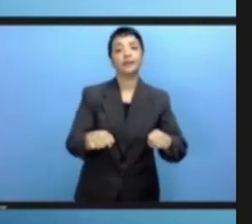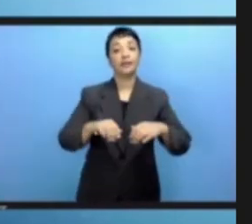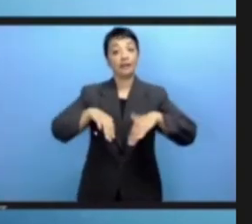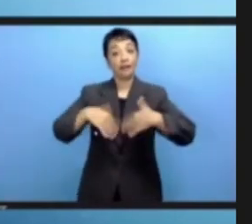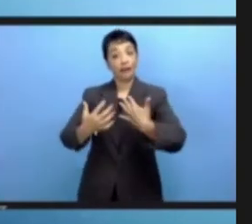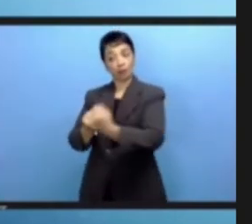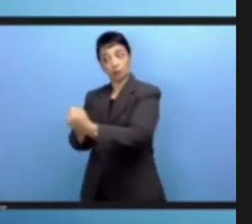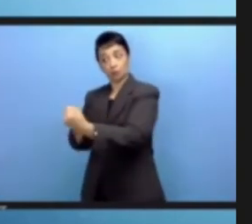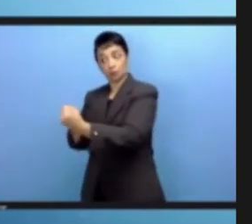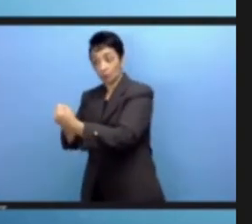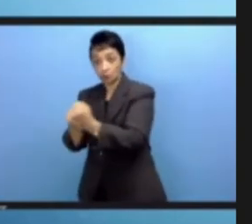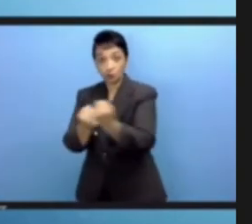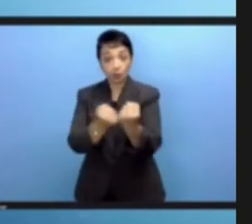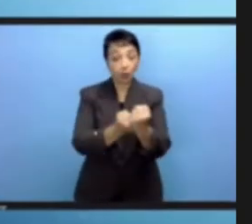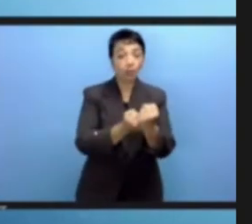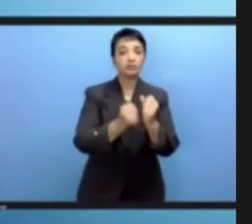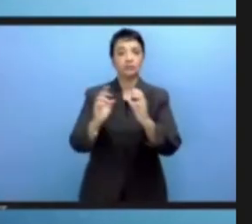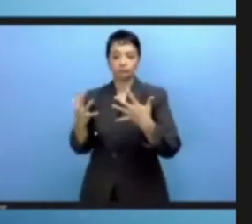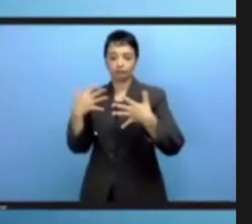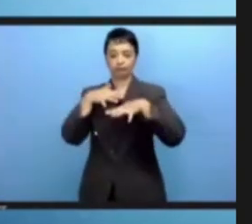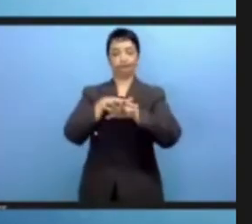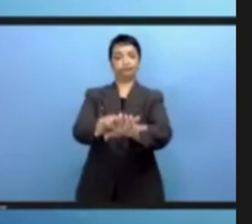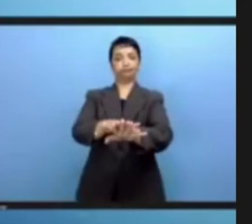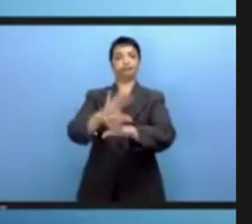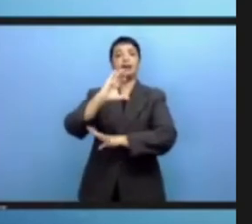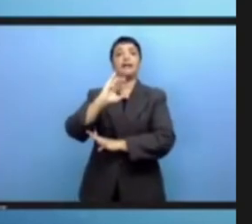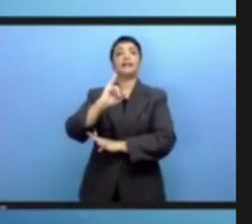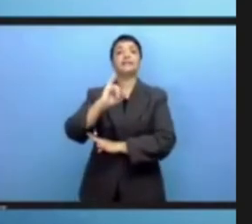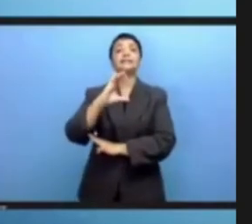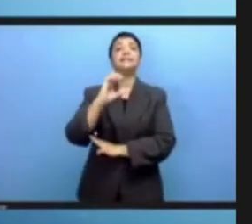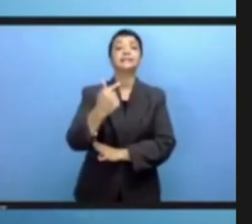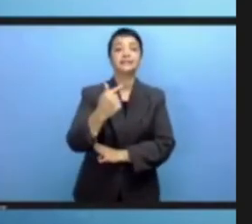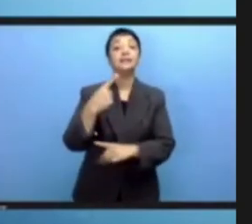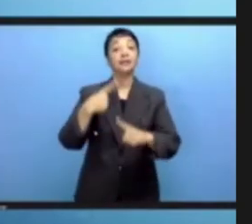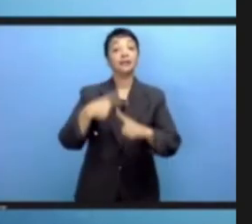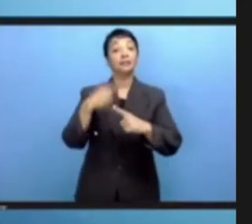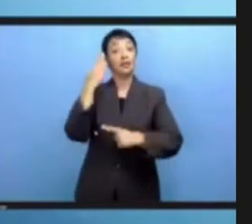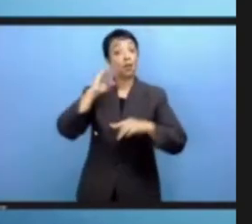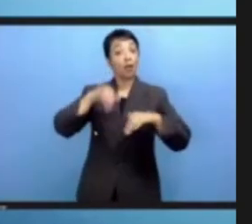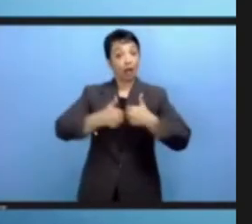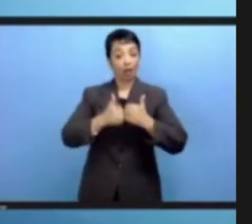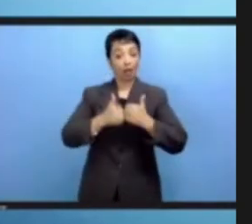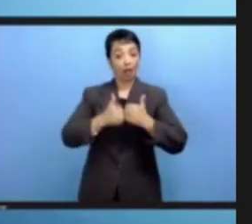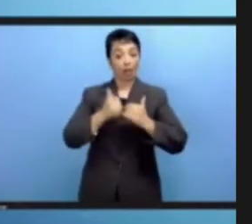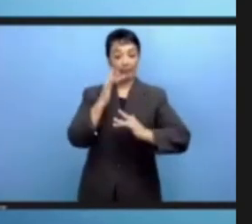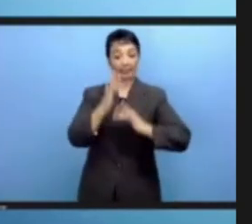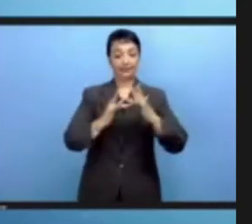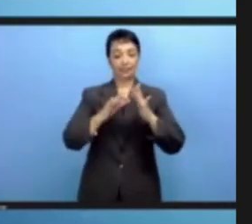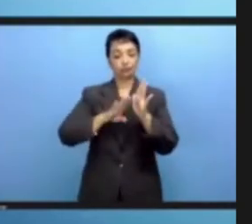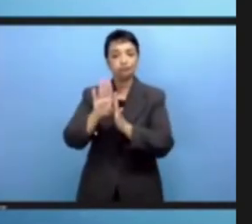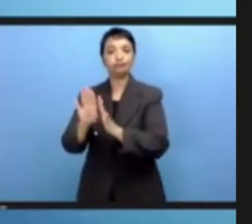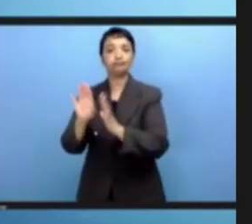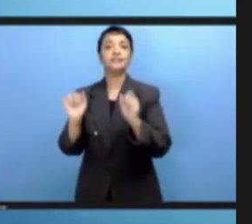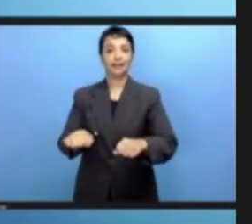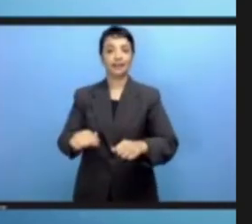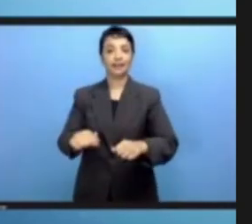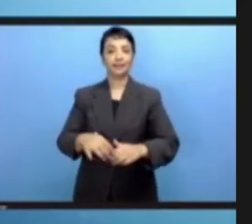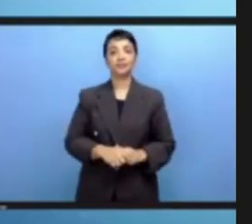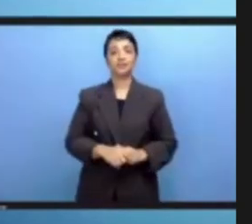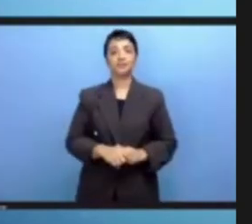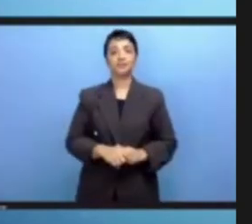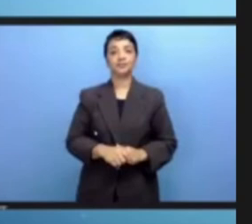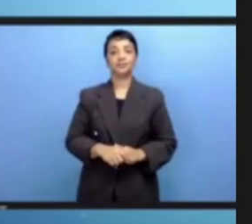environnementalement favorable. Tout ceci est soutenu à travers l'éthique et Internet reste la clé.